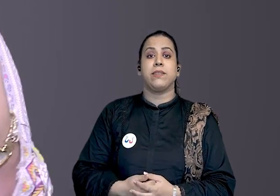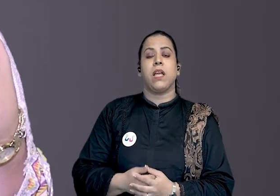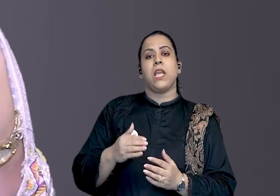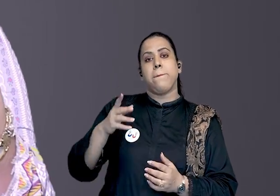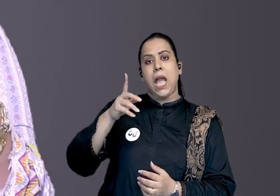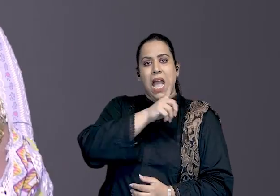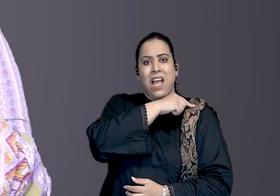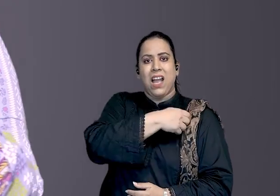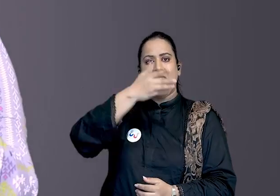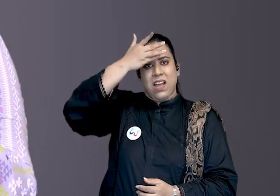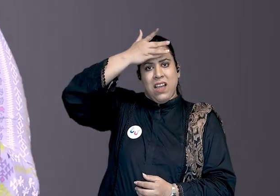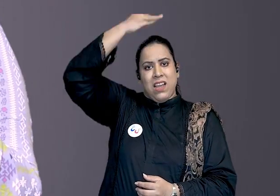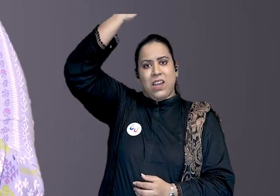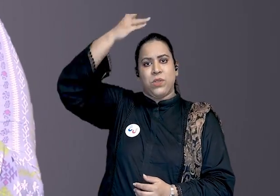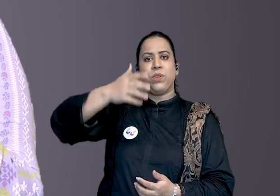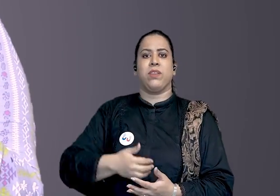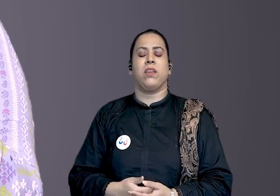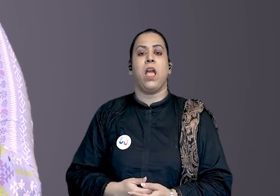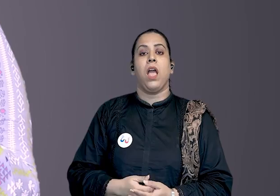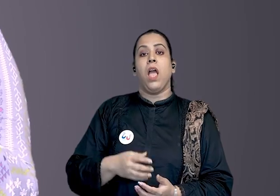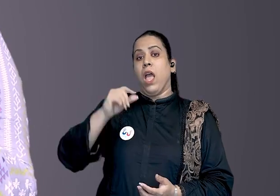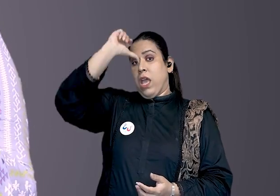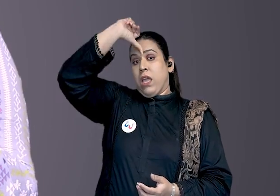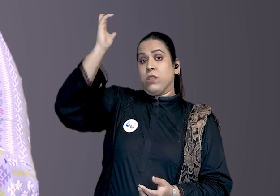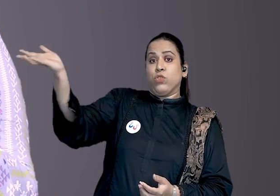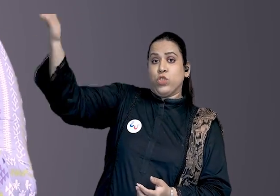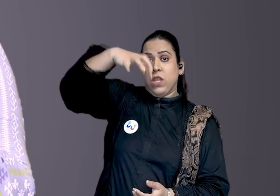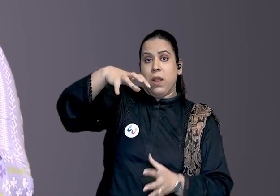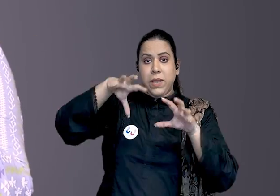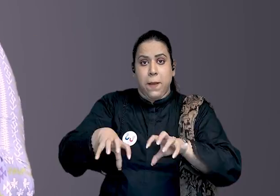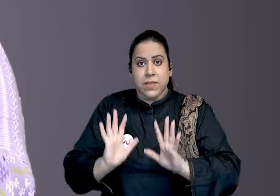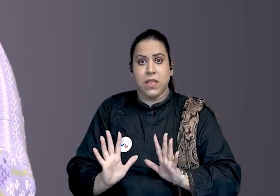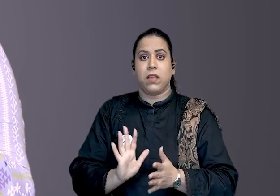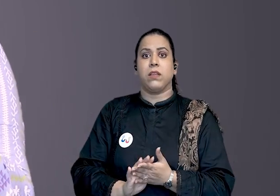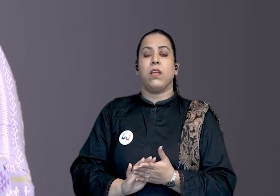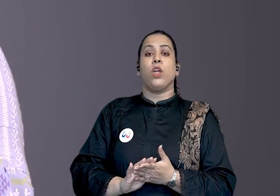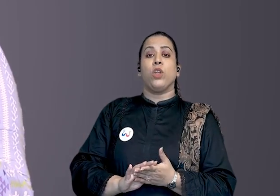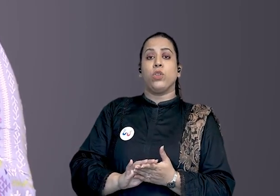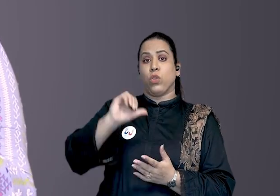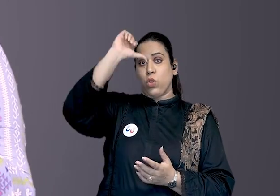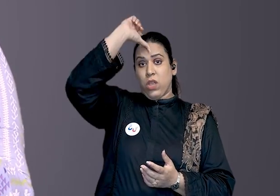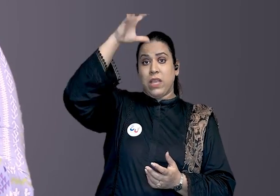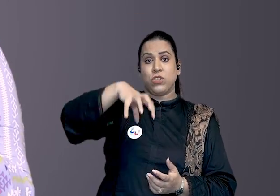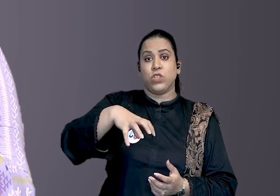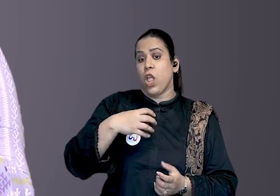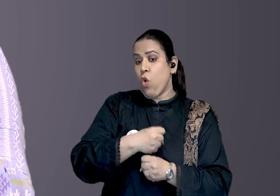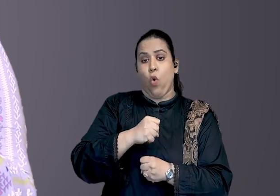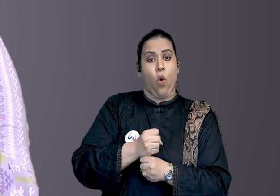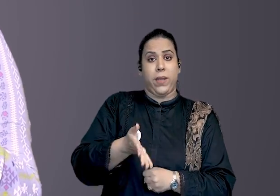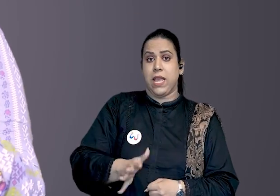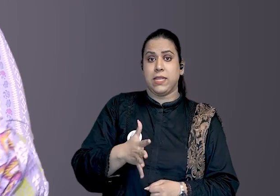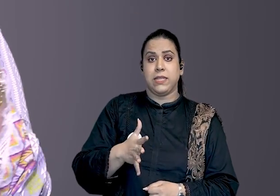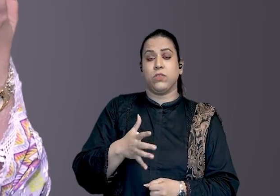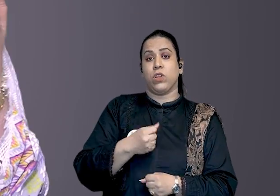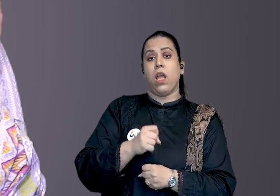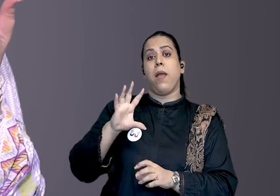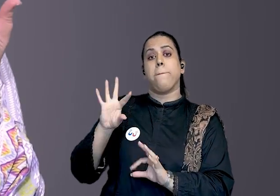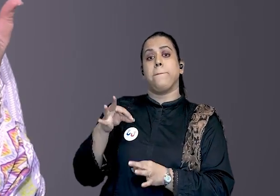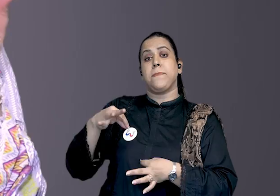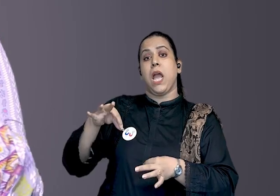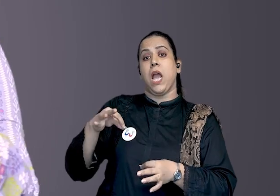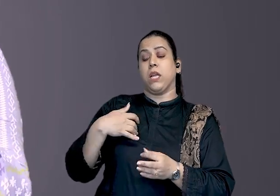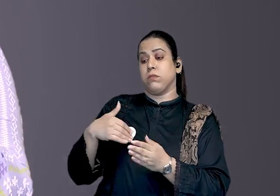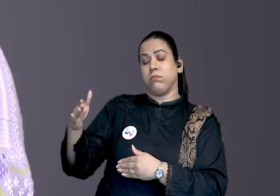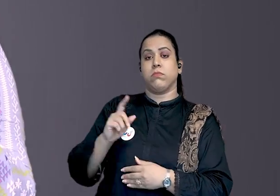ہندوستان پہ قبضہ کیا تو ہندوستان کی حکومت کوئی ایسی حکومتیں نہیں تھیں جو بغیر کسی پیپر ورک کے کام کر رہی تھیں. ہم سوچتے ہیں کہ